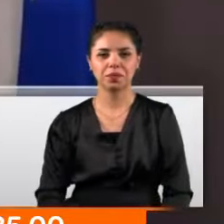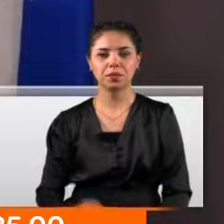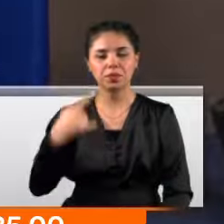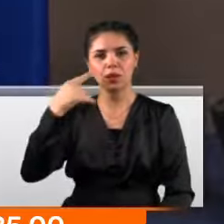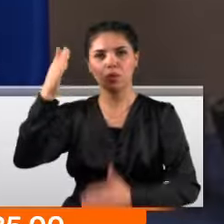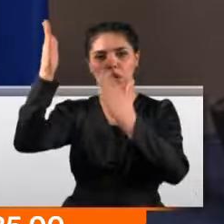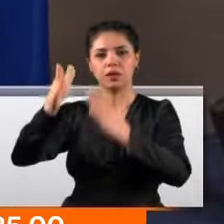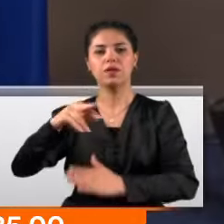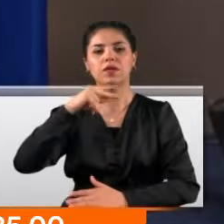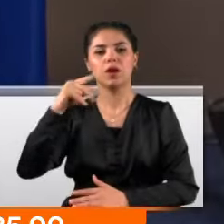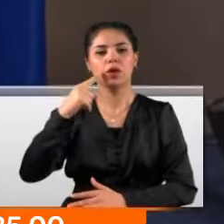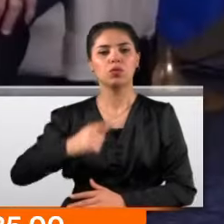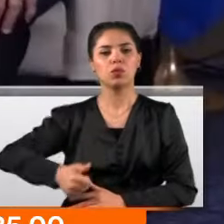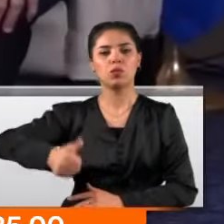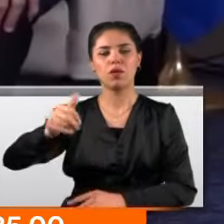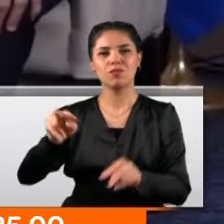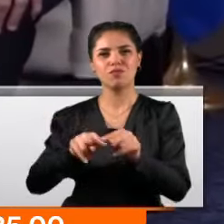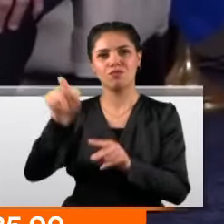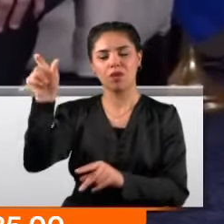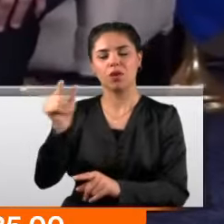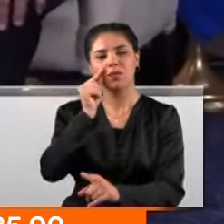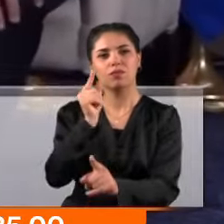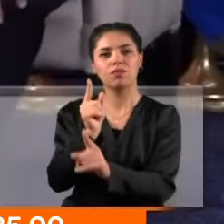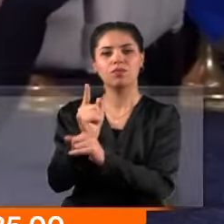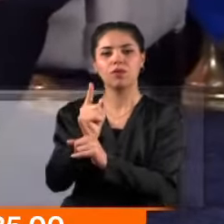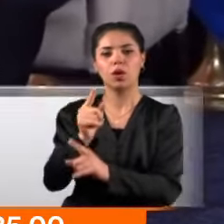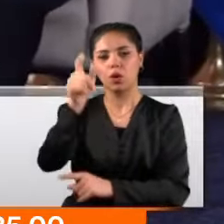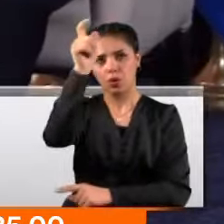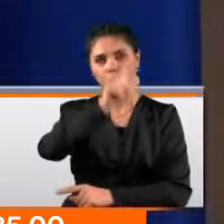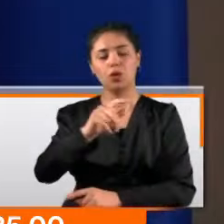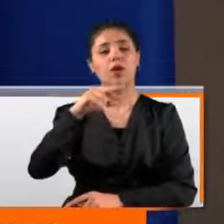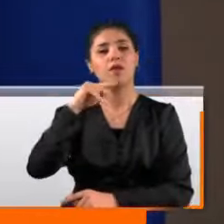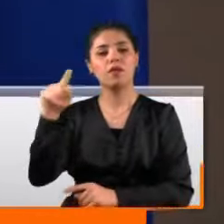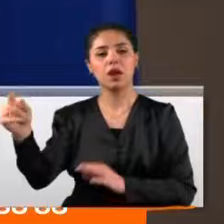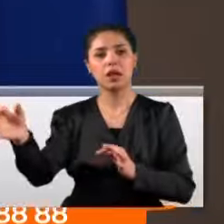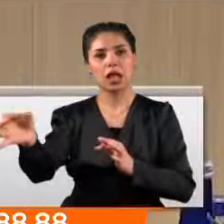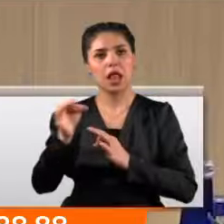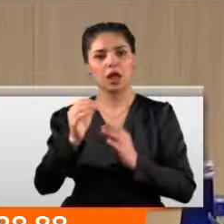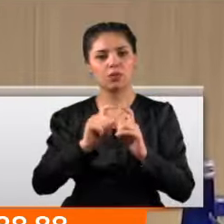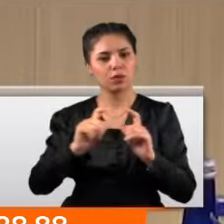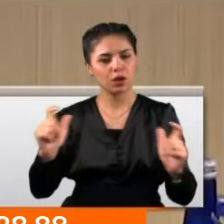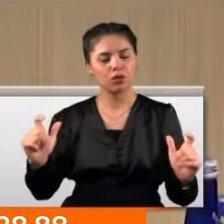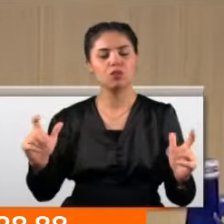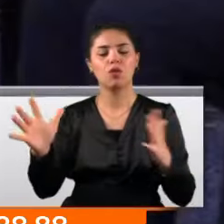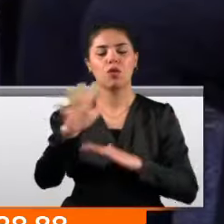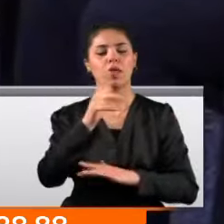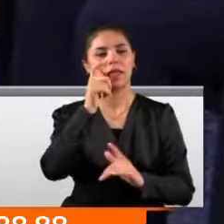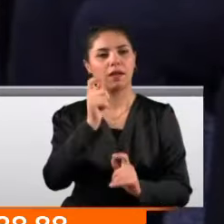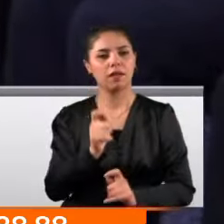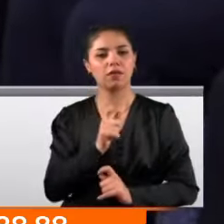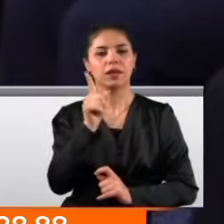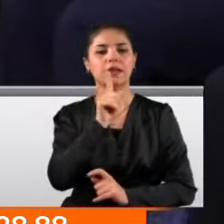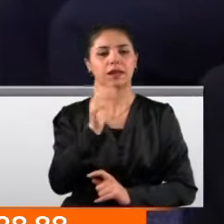Erdoğan Fransa Cumhurbaşkanı Macron'la da görüştü. Türkiye ile Fransa ilişkilerinin her alanda artırılmasının önemine dikkat çekti.